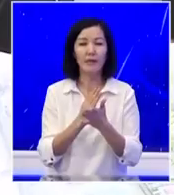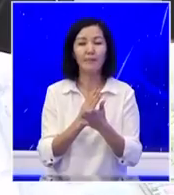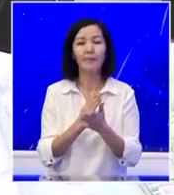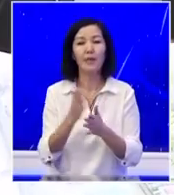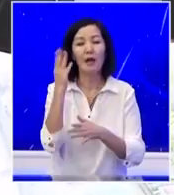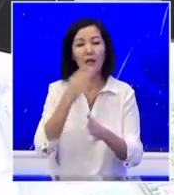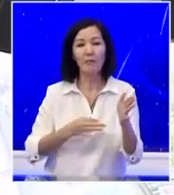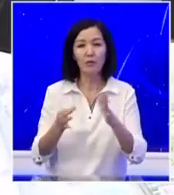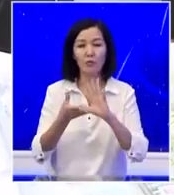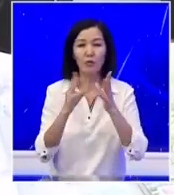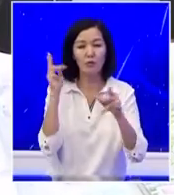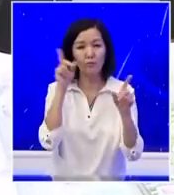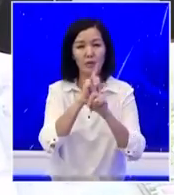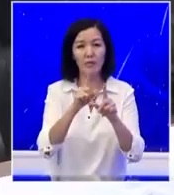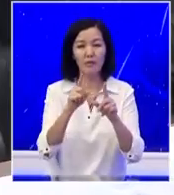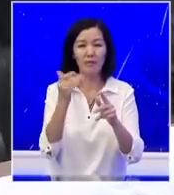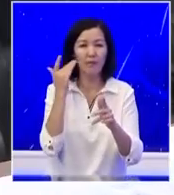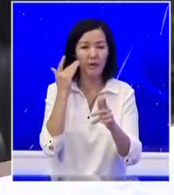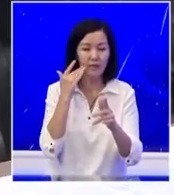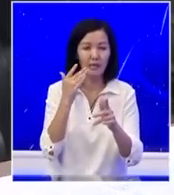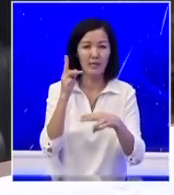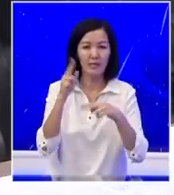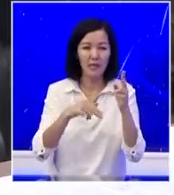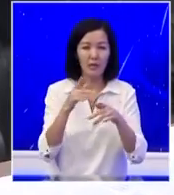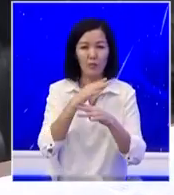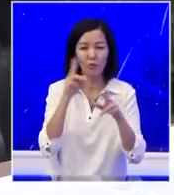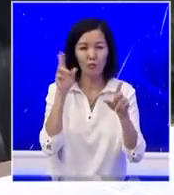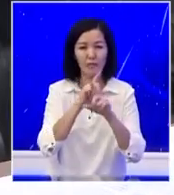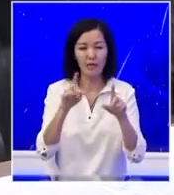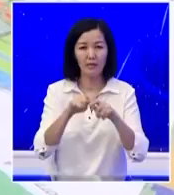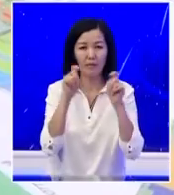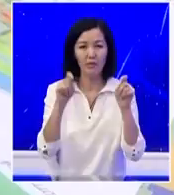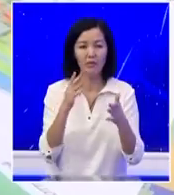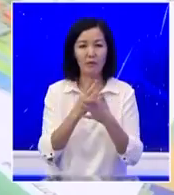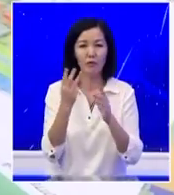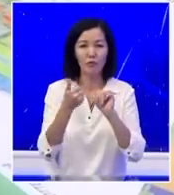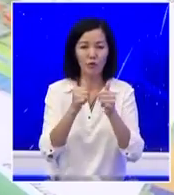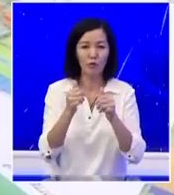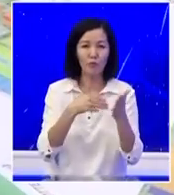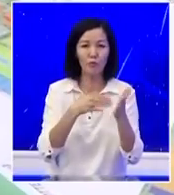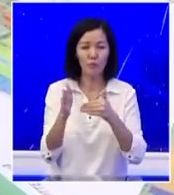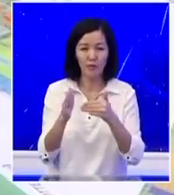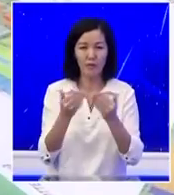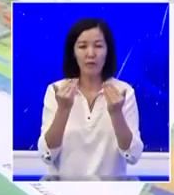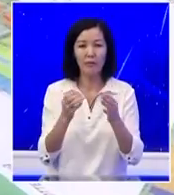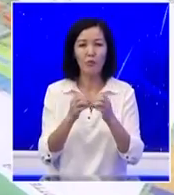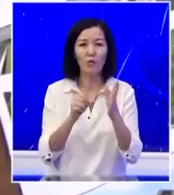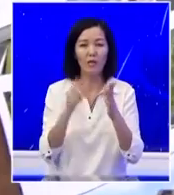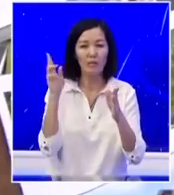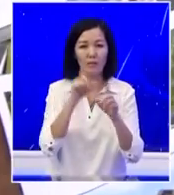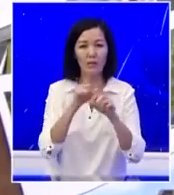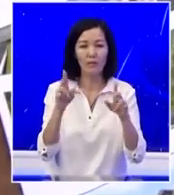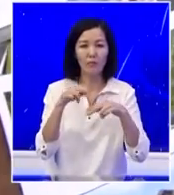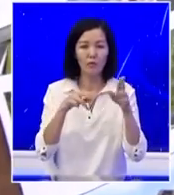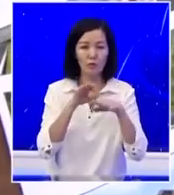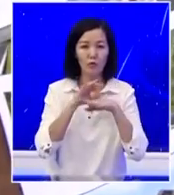Қуантарлығы Алматы облысында мектептер ұдайы әрі көптеп салынады. Мәселен, үш ауысымды мектептерді жою үшін биыл өңірде 16 мектеп құрылысы